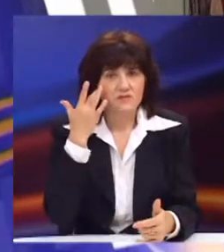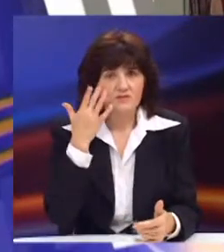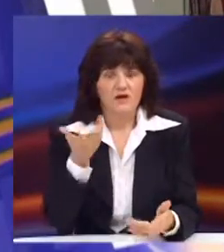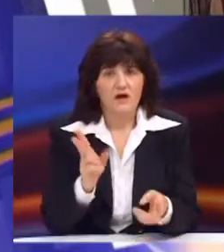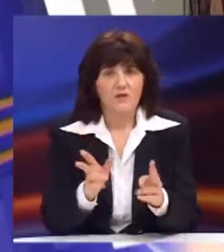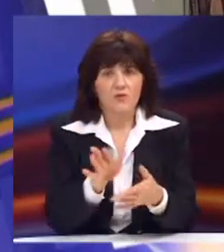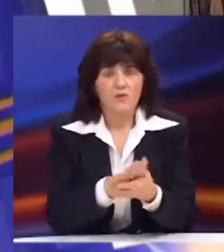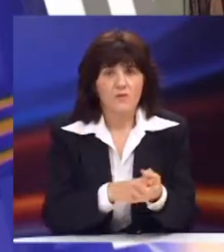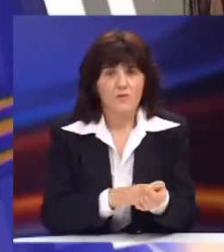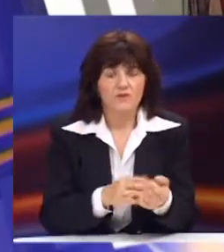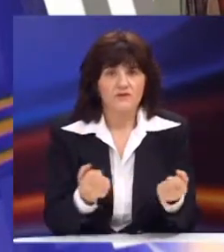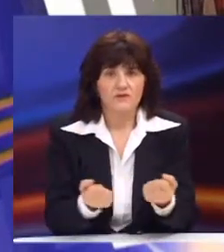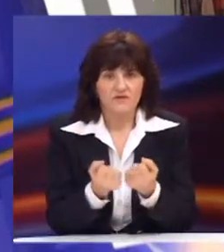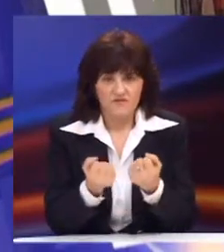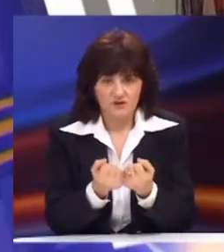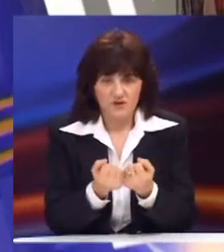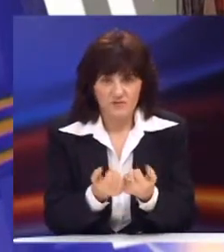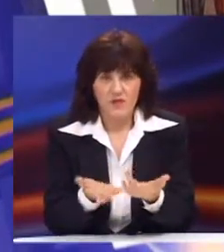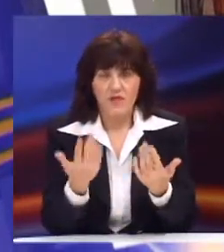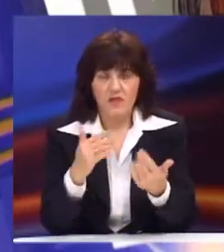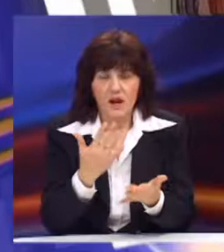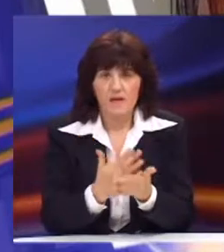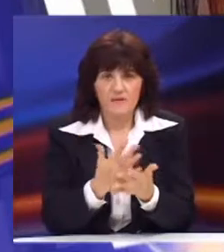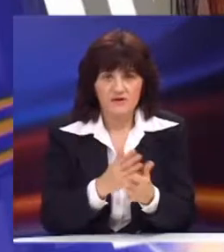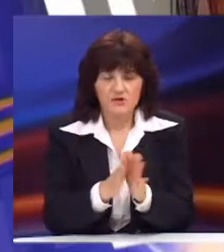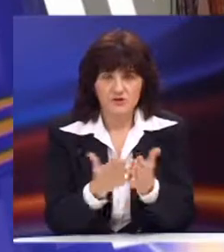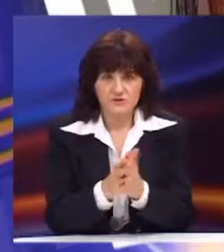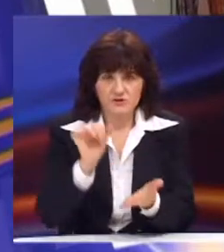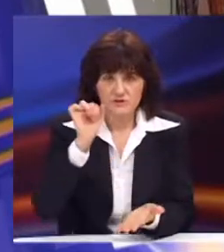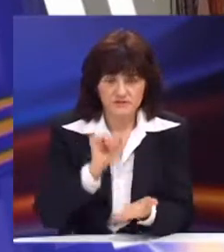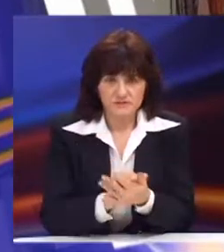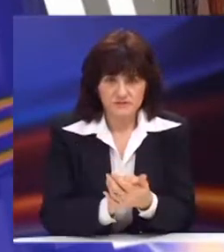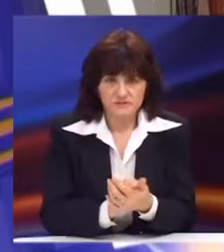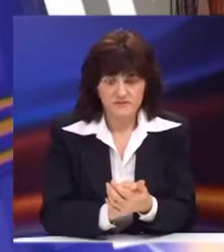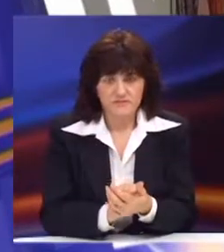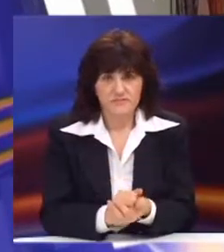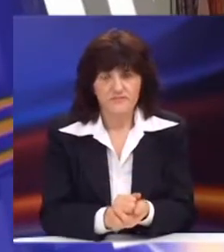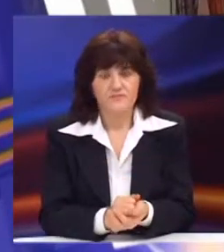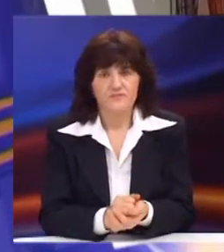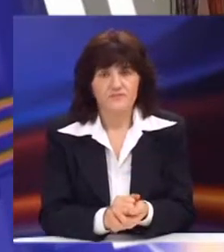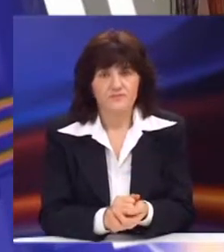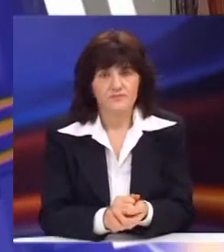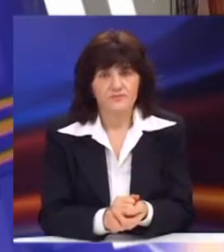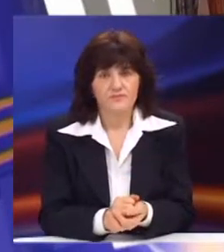znaju odakle da krenu sa tim pripremama. Da li će biti zbirki zadataka i iz